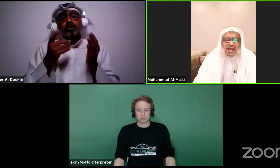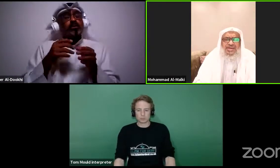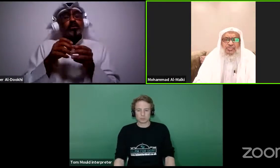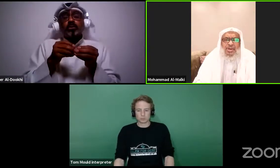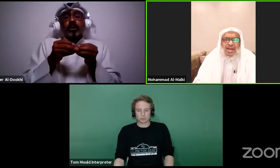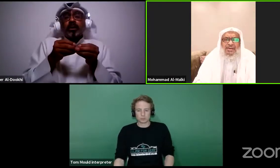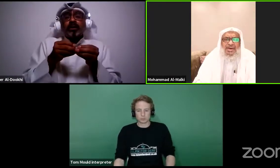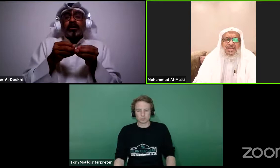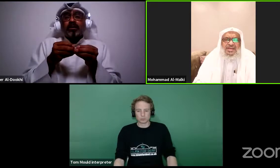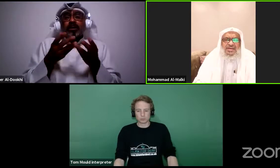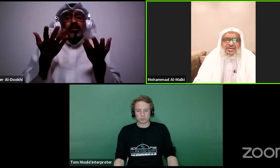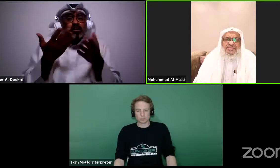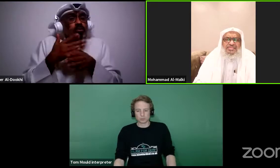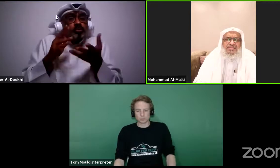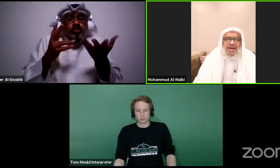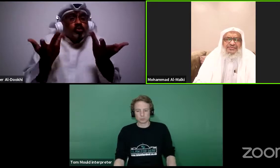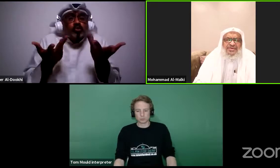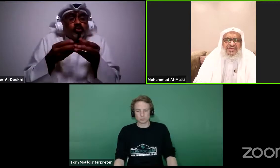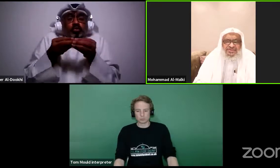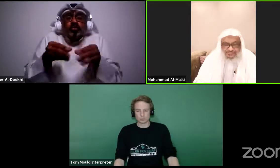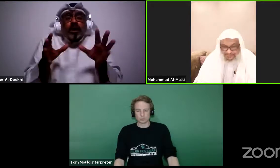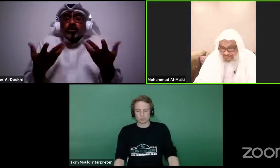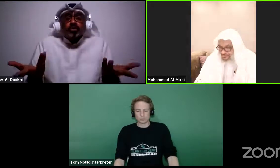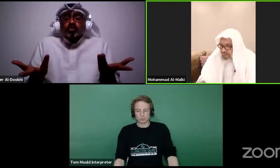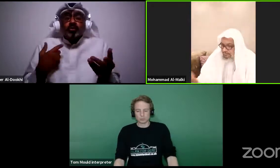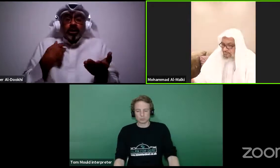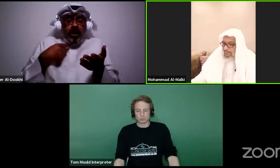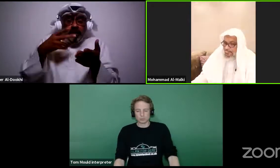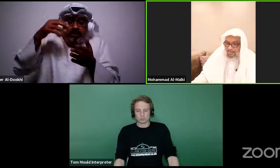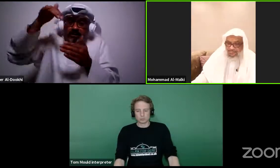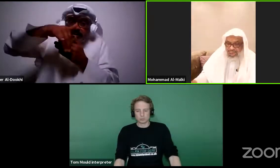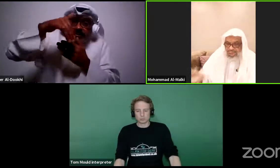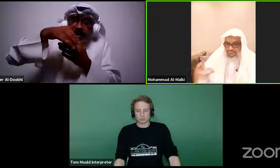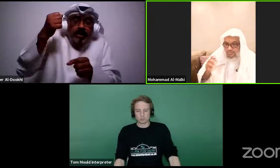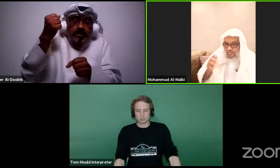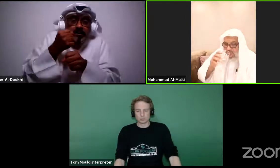أي عدم العمل بما فيه.